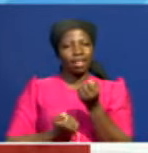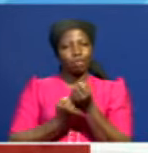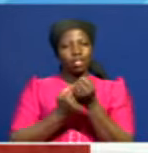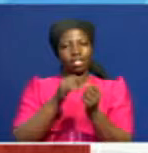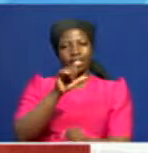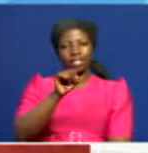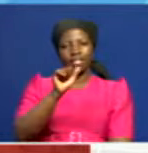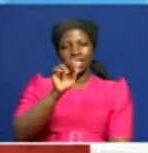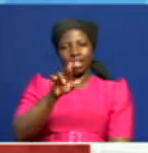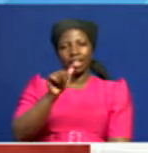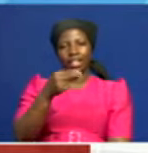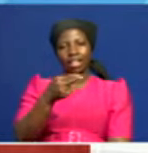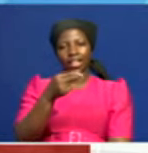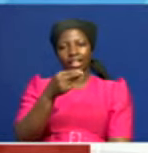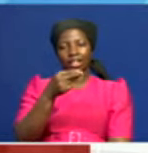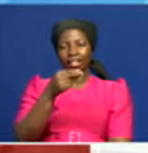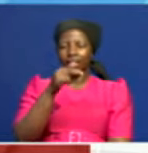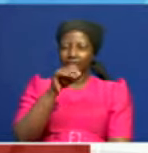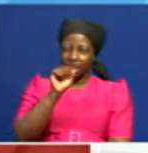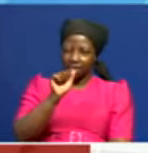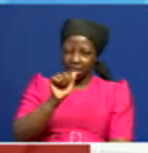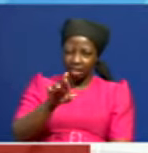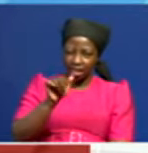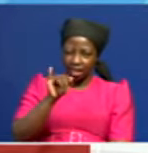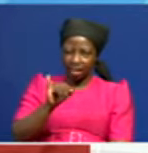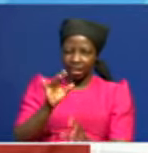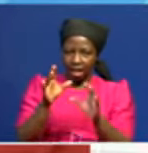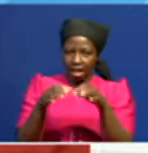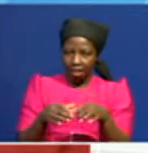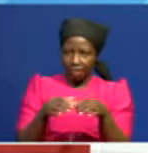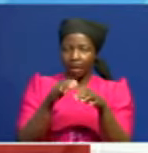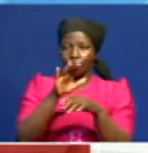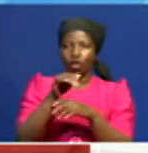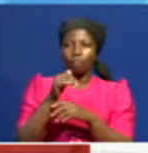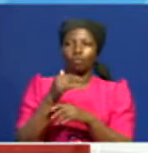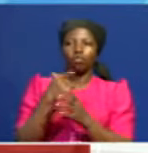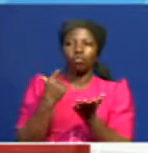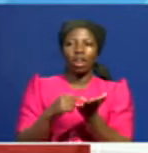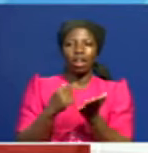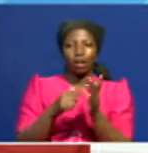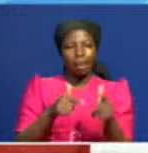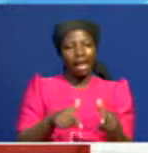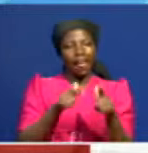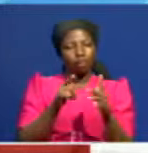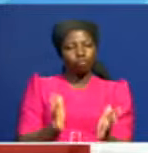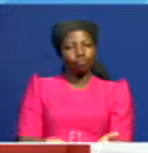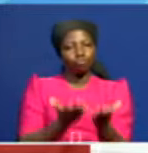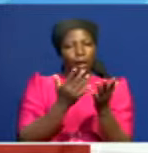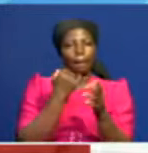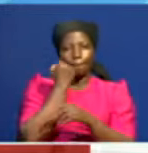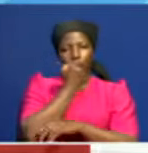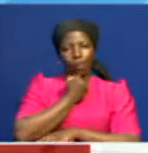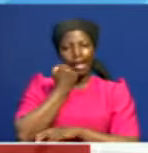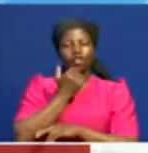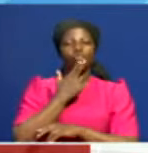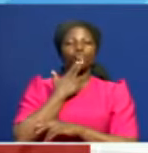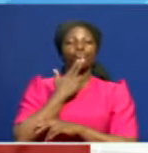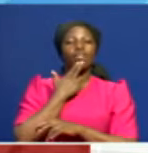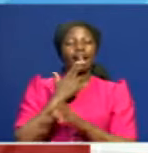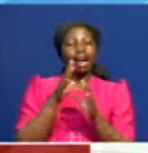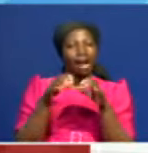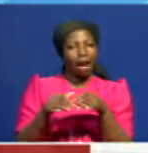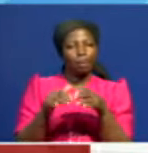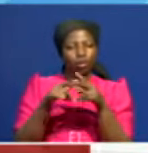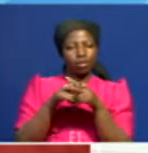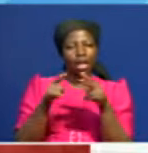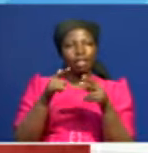kutoka nchini Uganda iruhusiwe kufufua kampuni ya sukari ya Mumias ilianze tena kutayarisha sukari. Raila